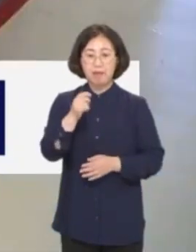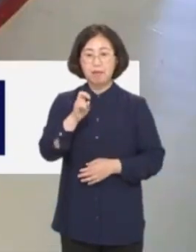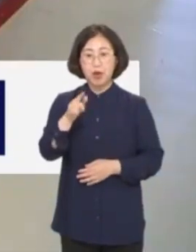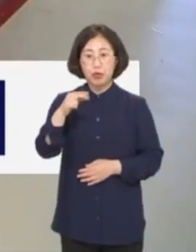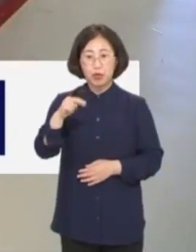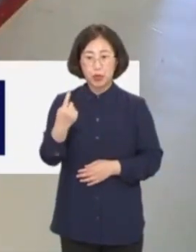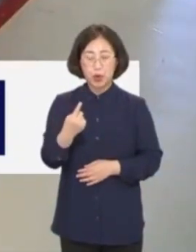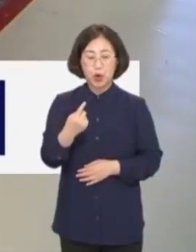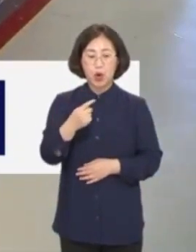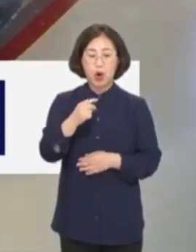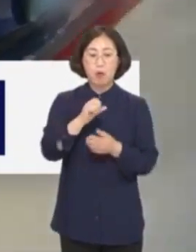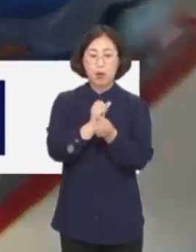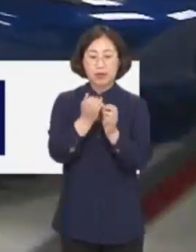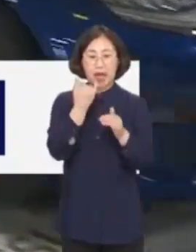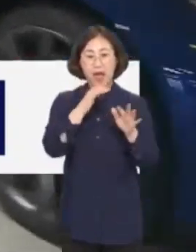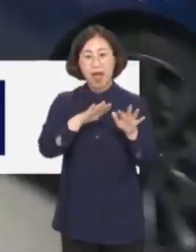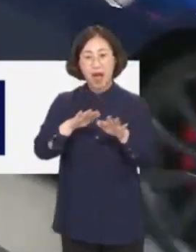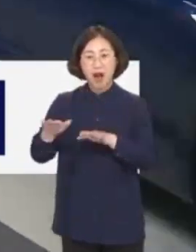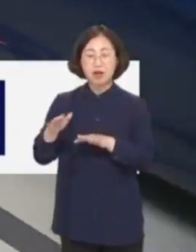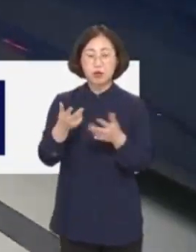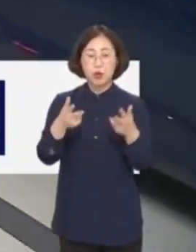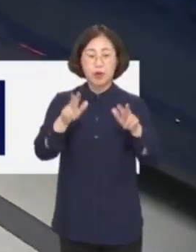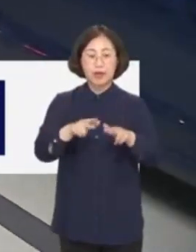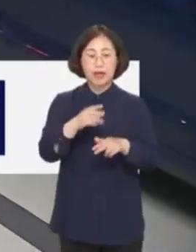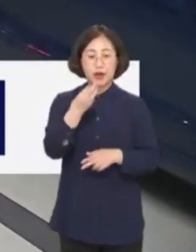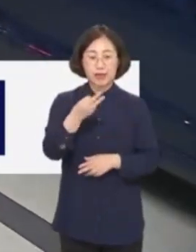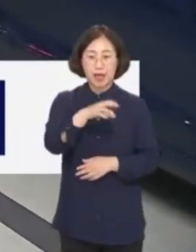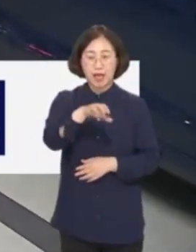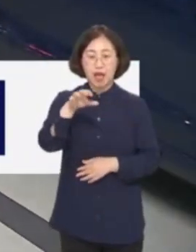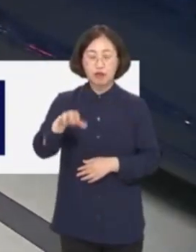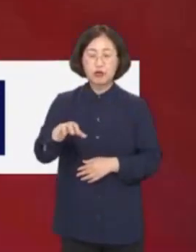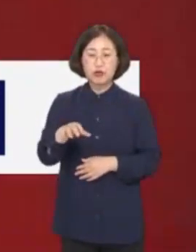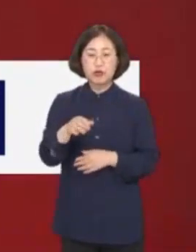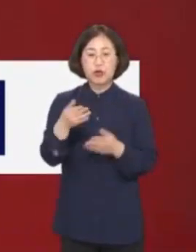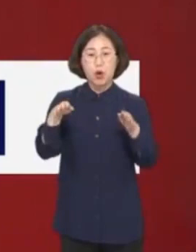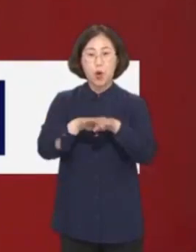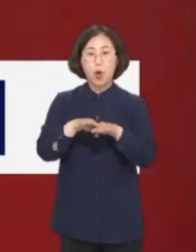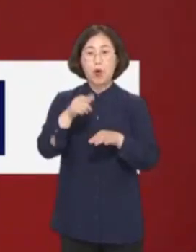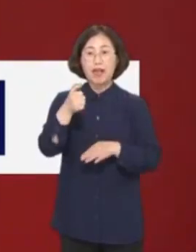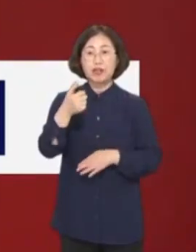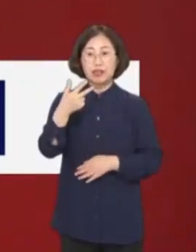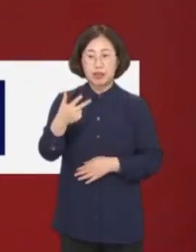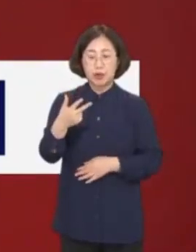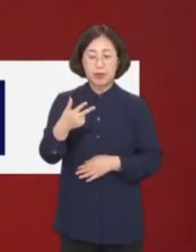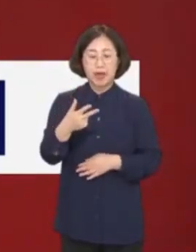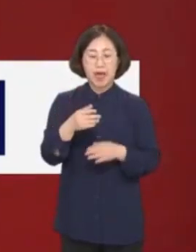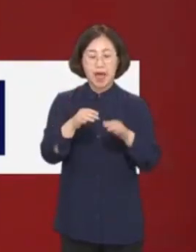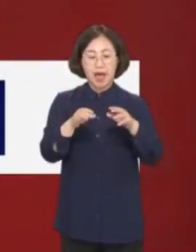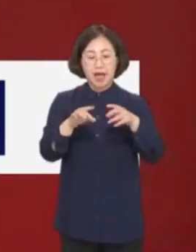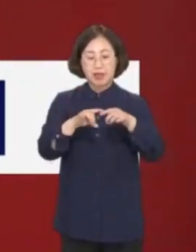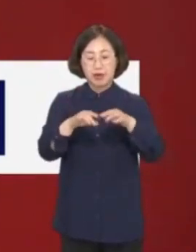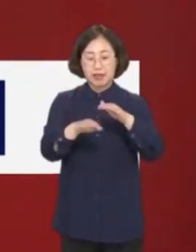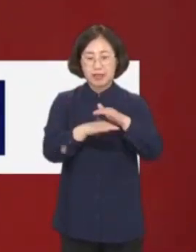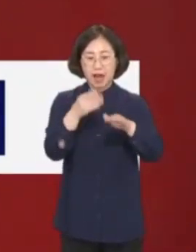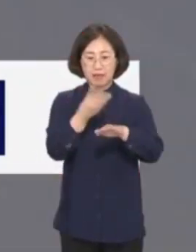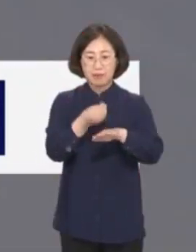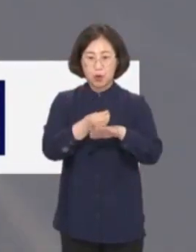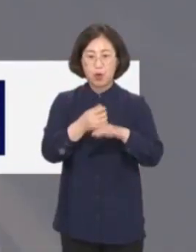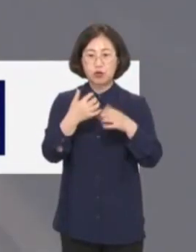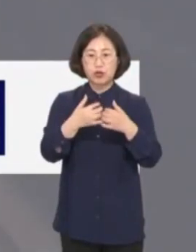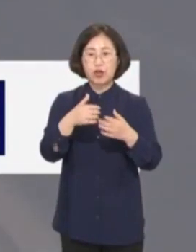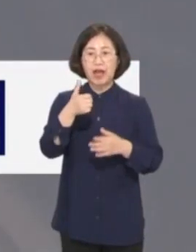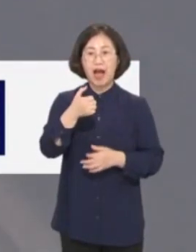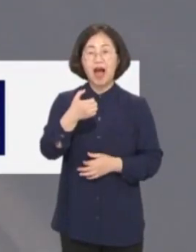자연휴양림, 꽃지해양공원 등 도내 13개 시군, 67개 공공시설에 전기차 급속 충전기